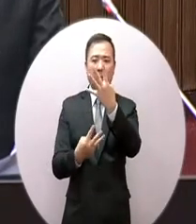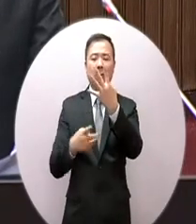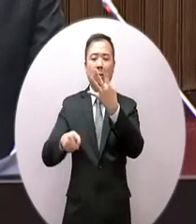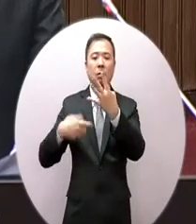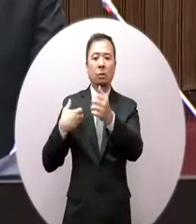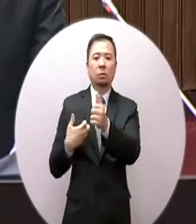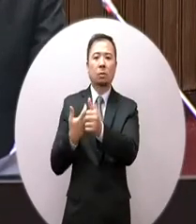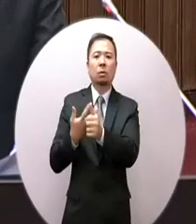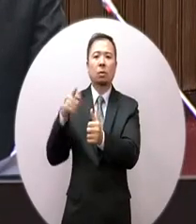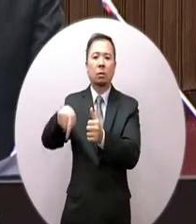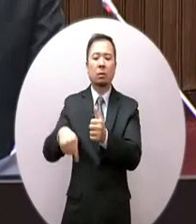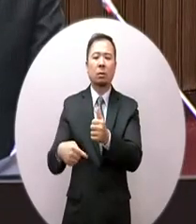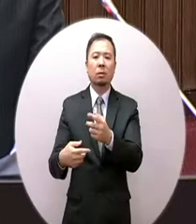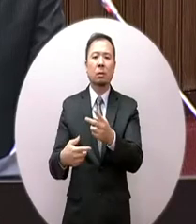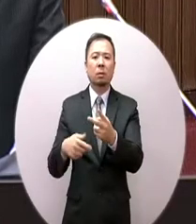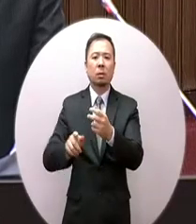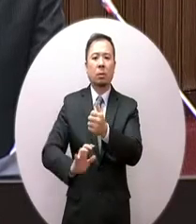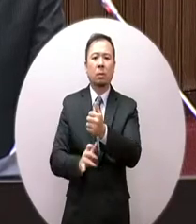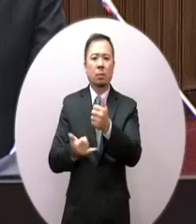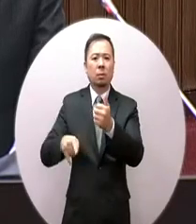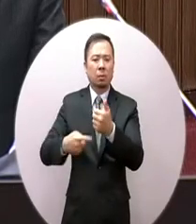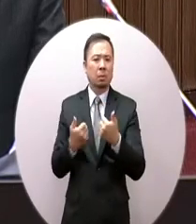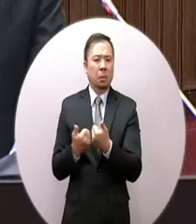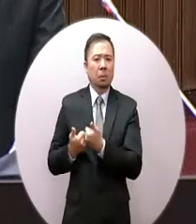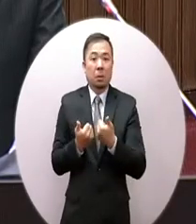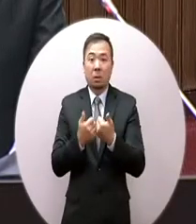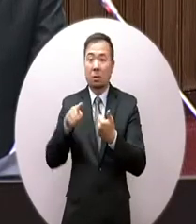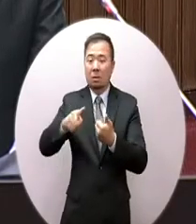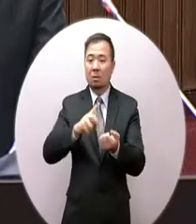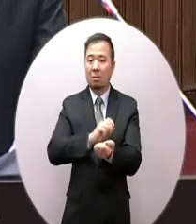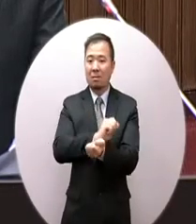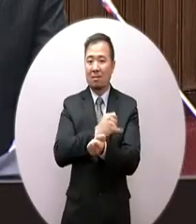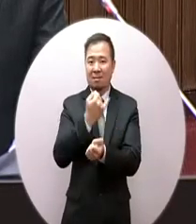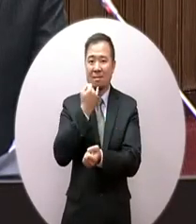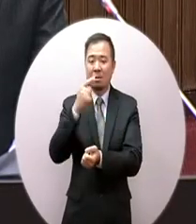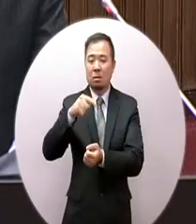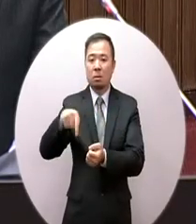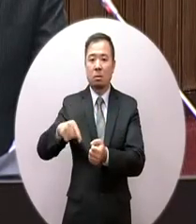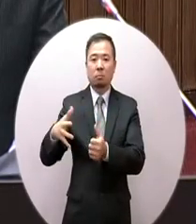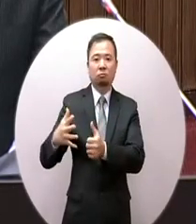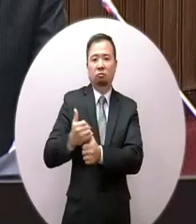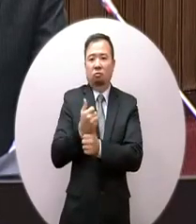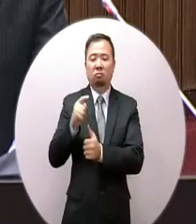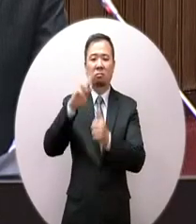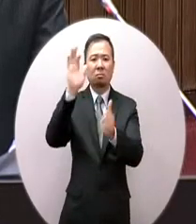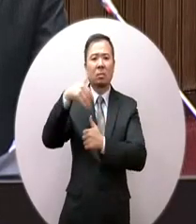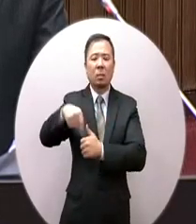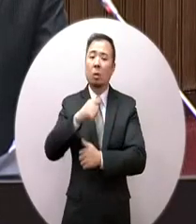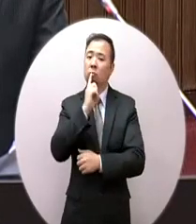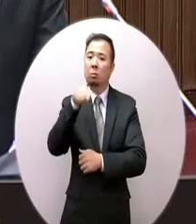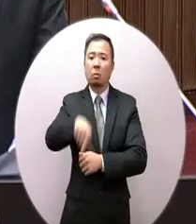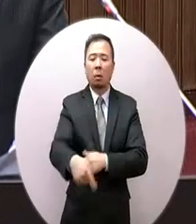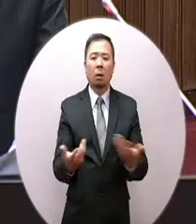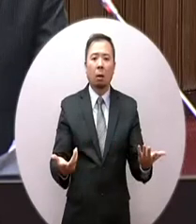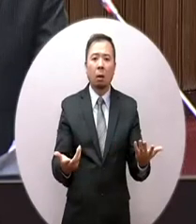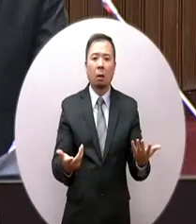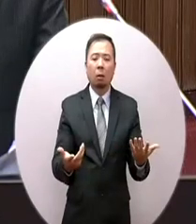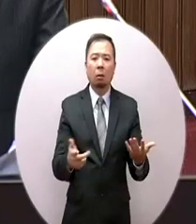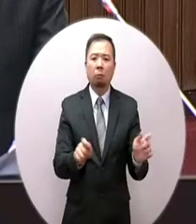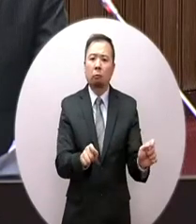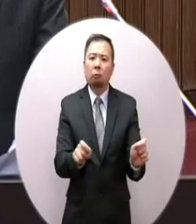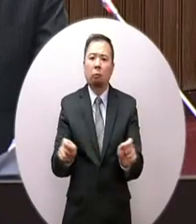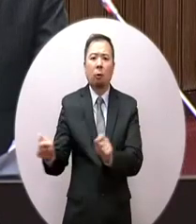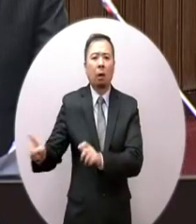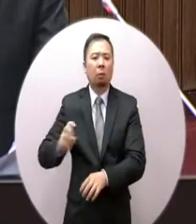在是悬在那里，甚至于柯总召啊还特别提说这个没有期限的那你等于是改革做半